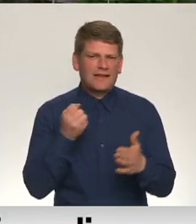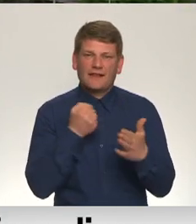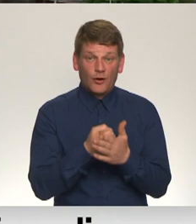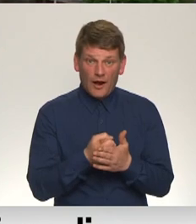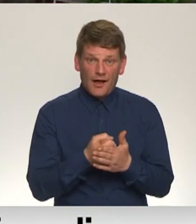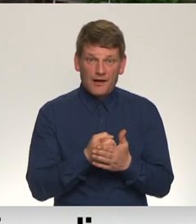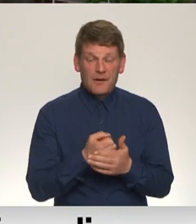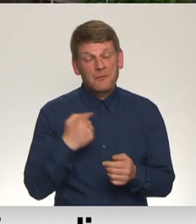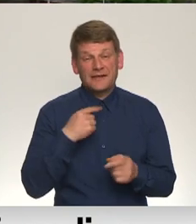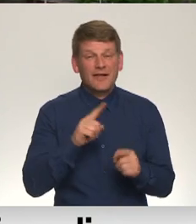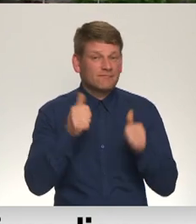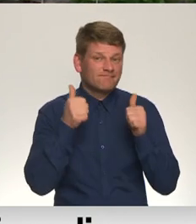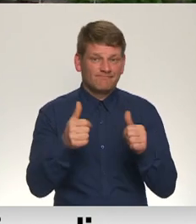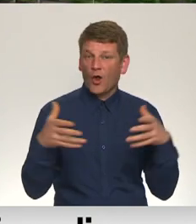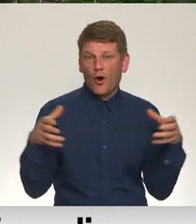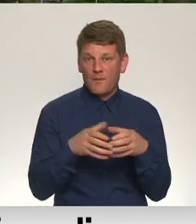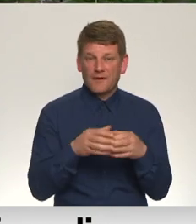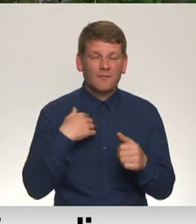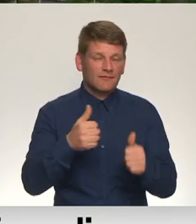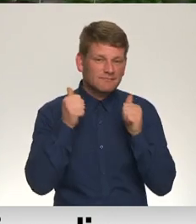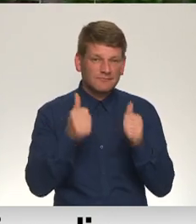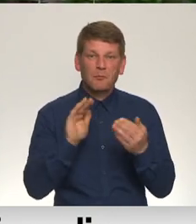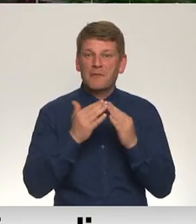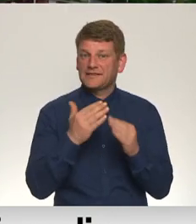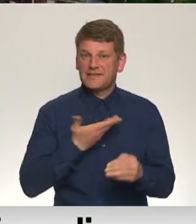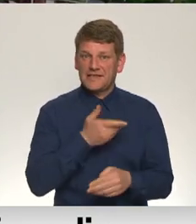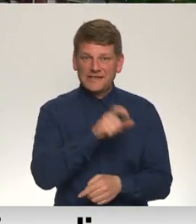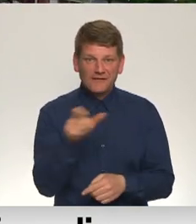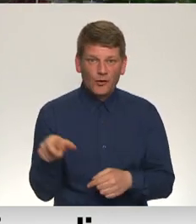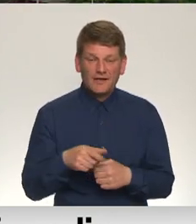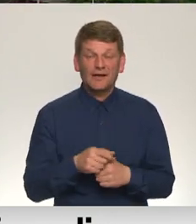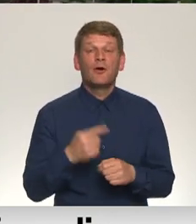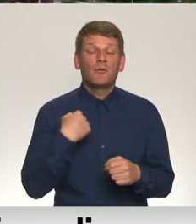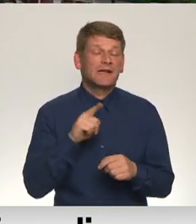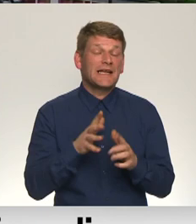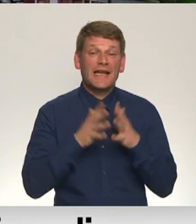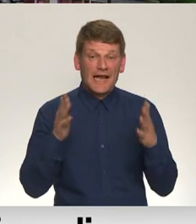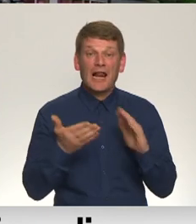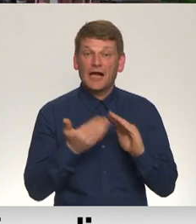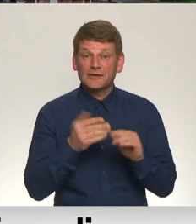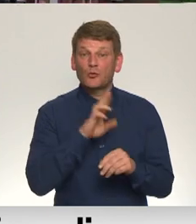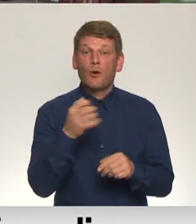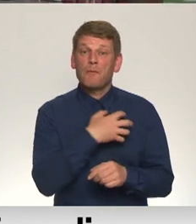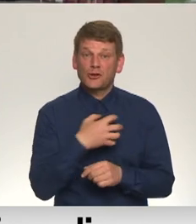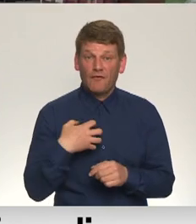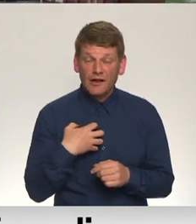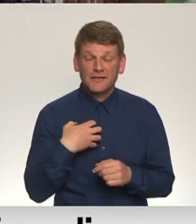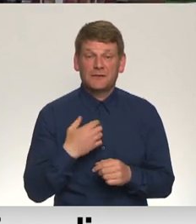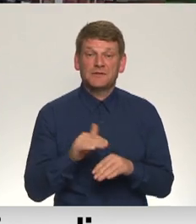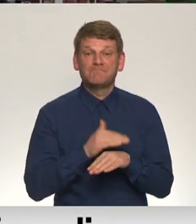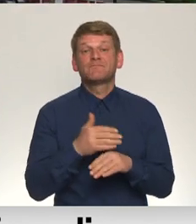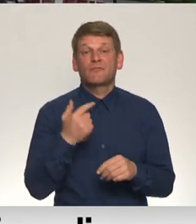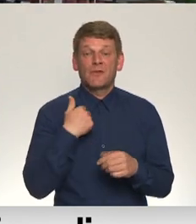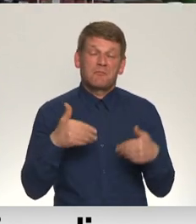bet man ir kolosāla komanda, man ir kolosāla pilsētas iedzīvotāji. Man bija ļoti liela atsaucība no pašvaldības, tāpēc es